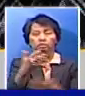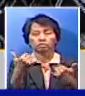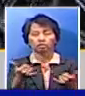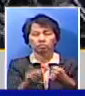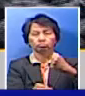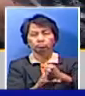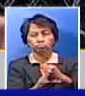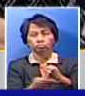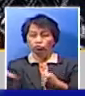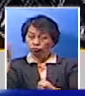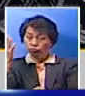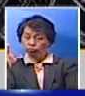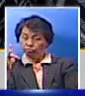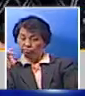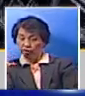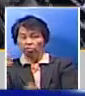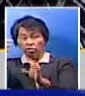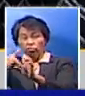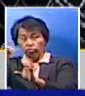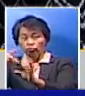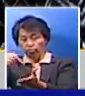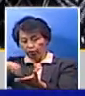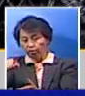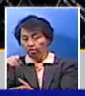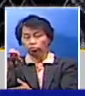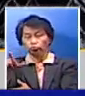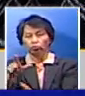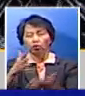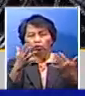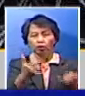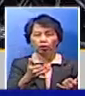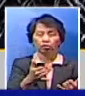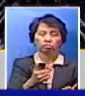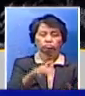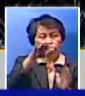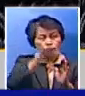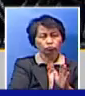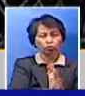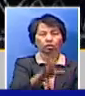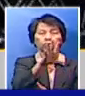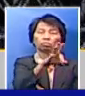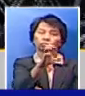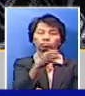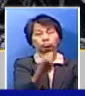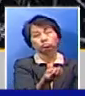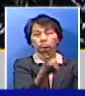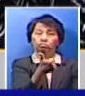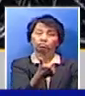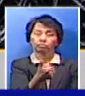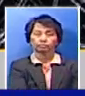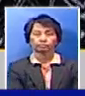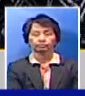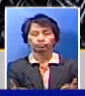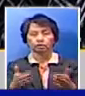dari 800 maybe kurang dari macam 500. Baik, itu untuk pengetahuan anda juga.